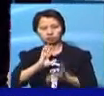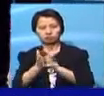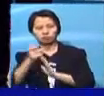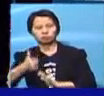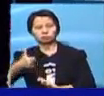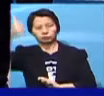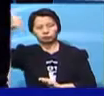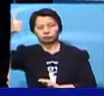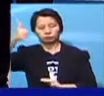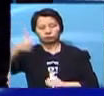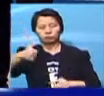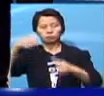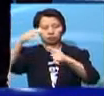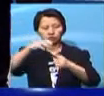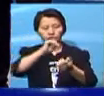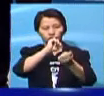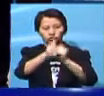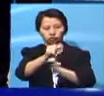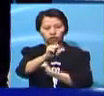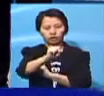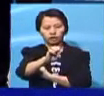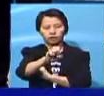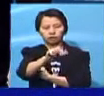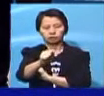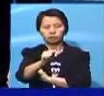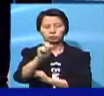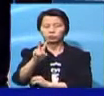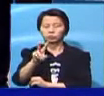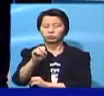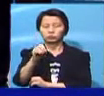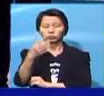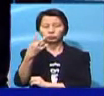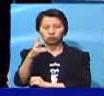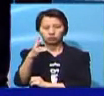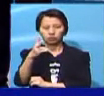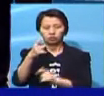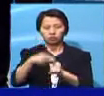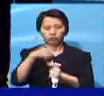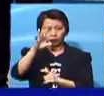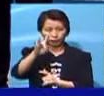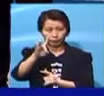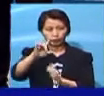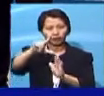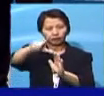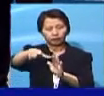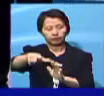pada Tamasha Sukan SEA 2017 Kuala Lumpur Ogos depan.